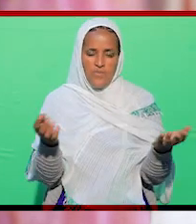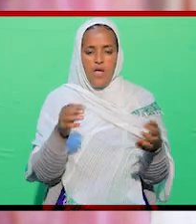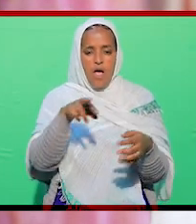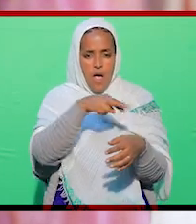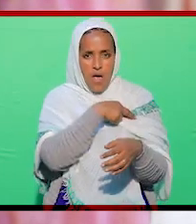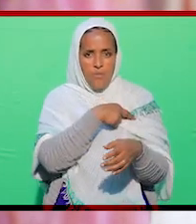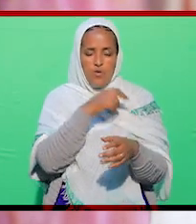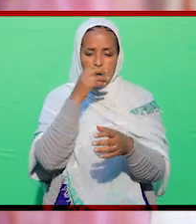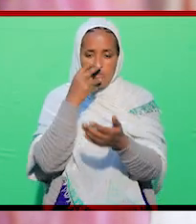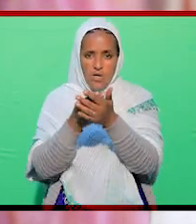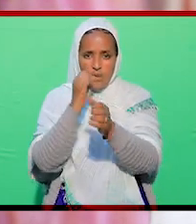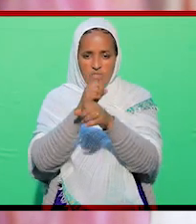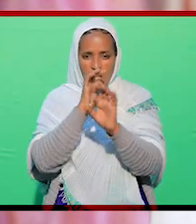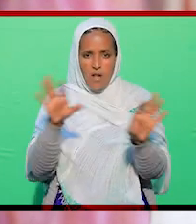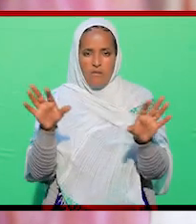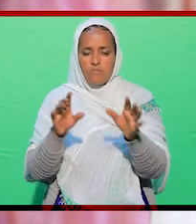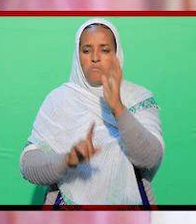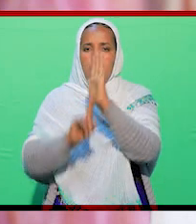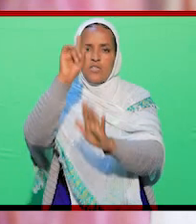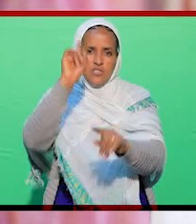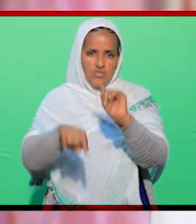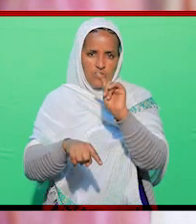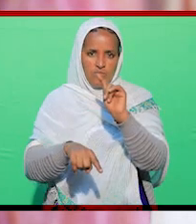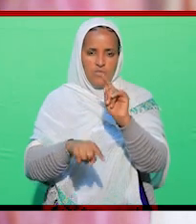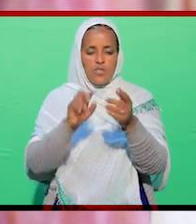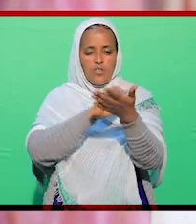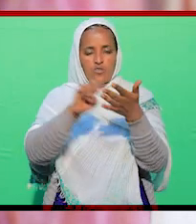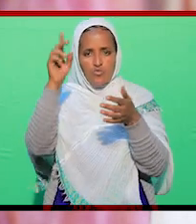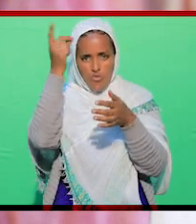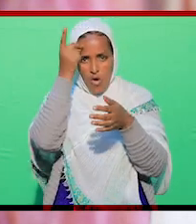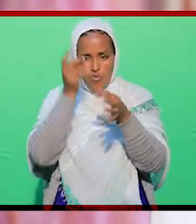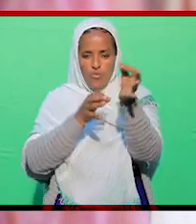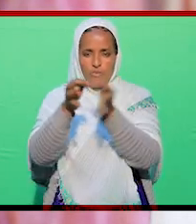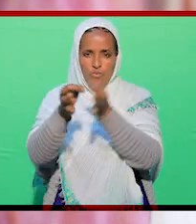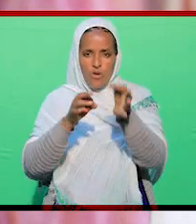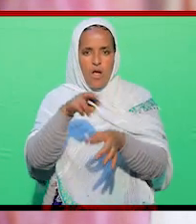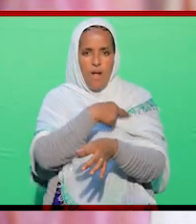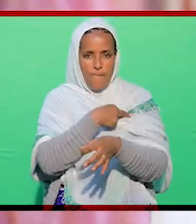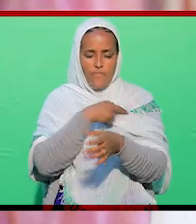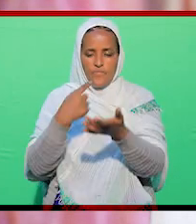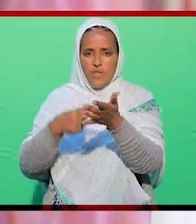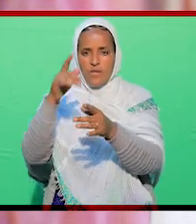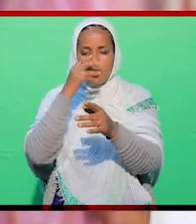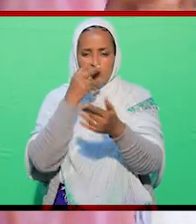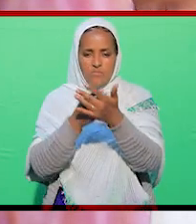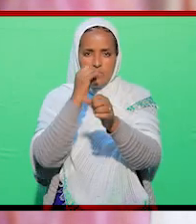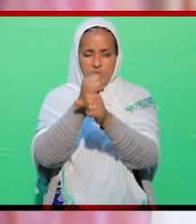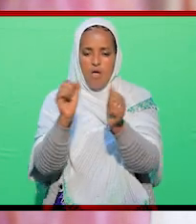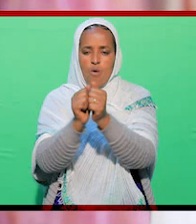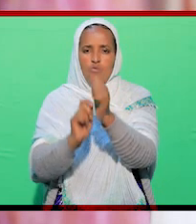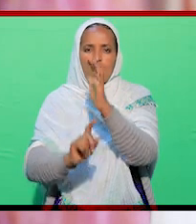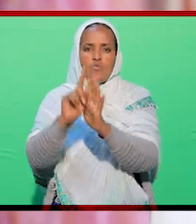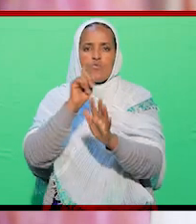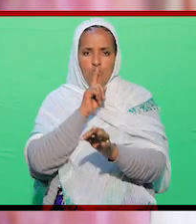ናቸው። ሃይማኖት ያለ ምግባር ልታድን አትችልምና ቅዱስ ያዕቆብ እንደገለጸ ሃይማኖት እንተ አልባቲ